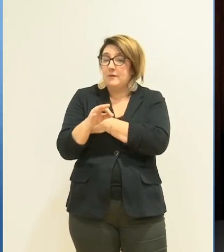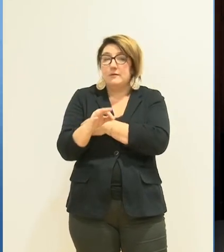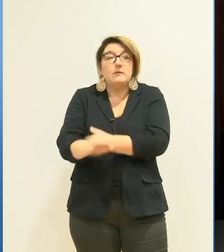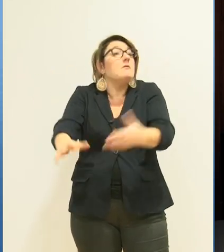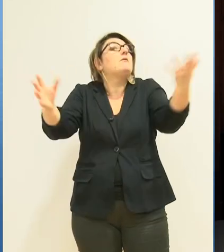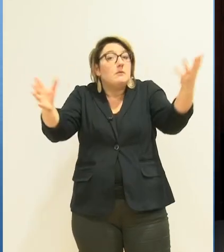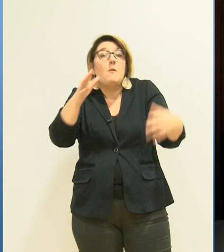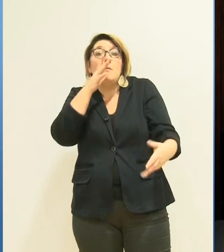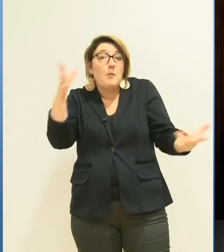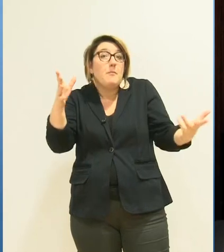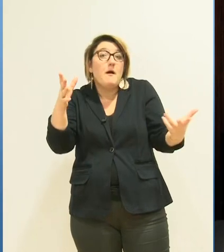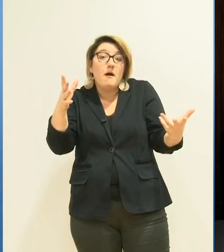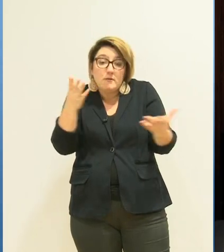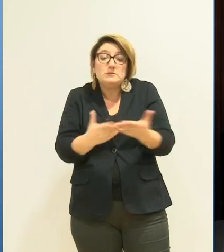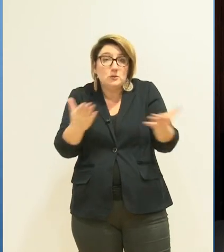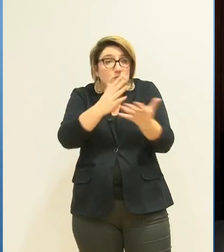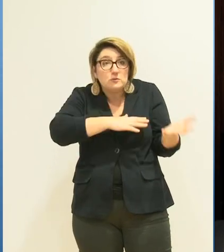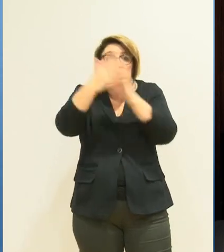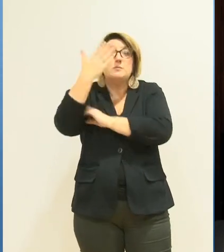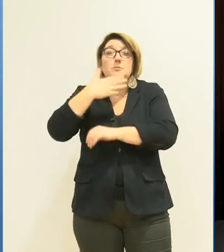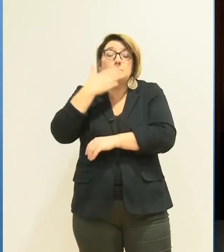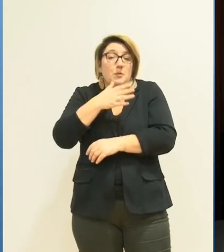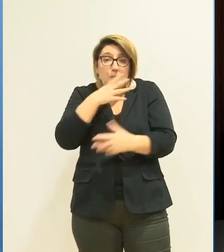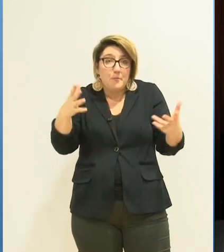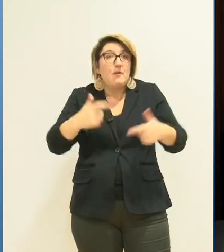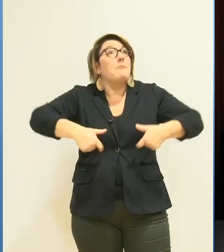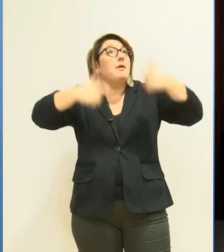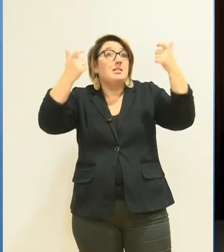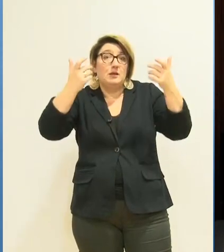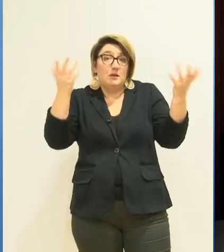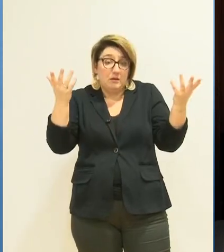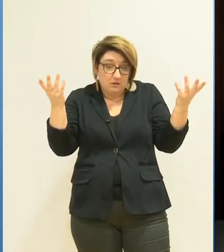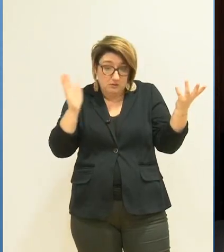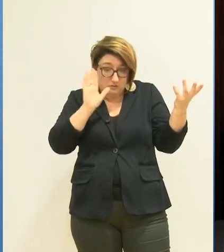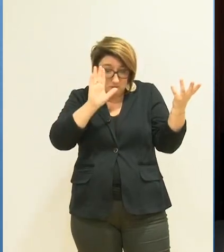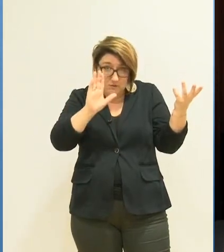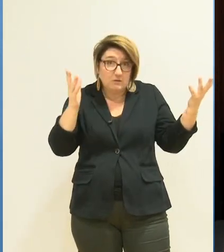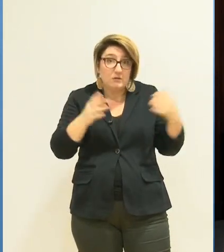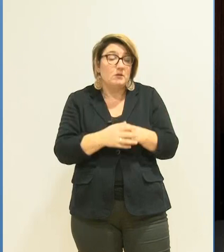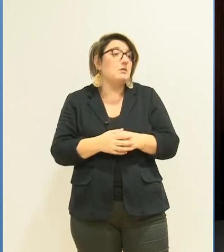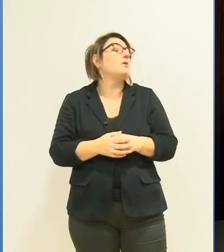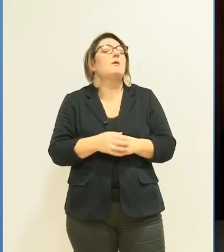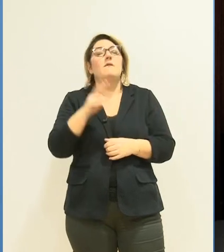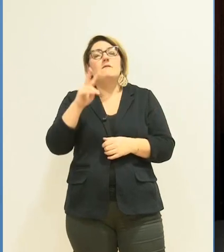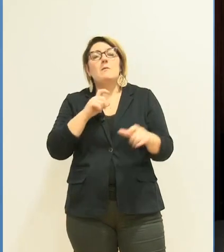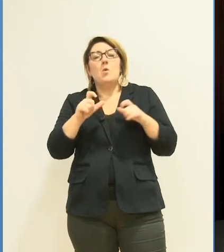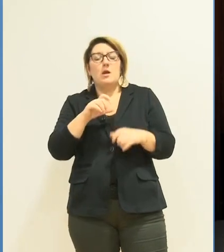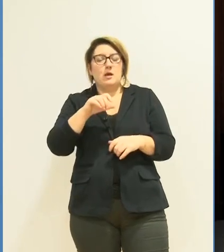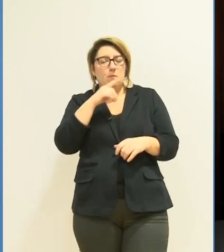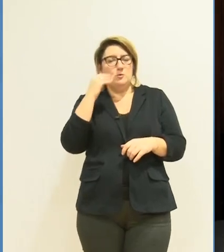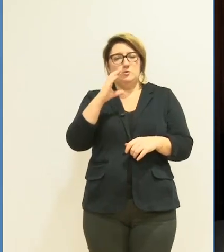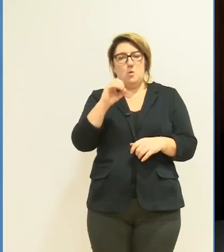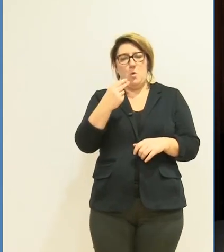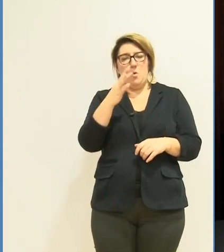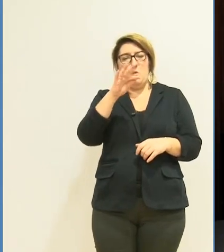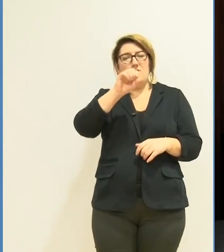apporter une amélioration sur le bâti alors mon collègue alan profession a bien dit que effectivement déjà à l'abbaye il y avait